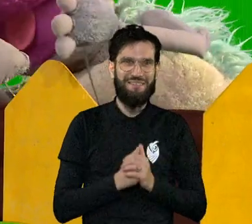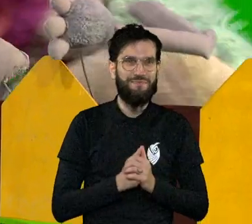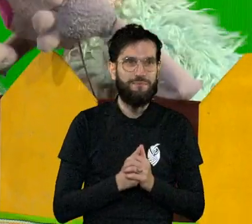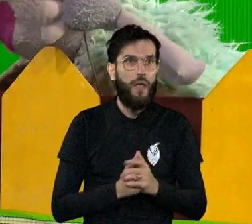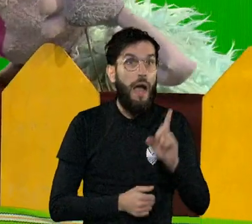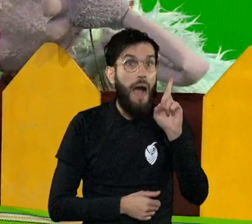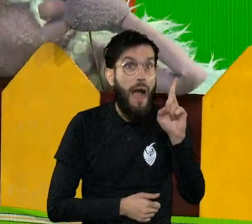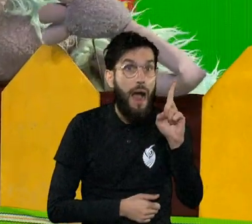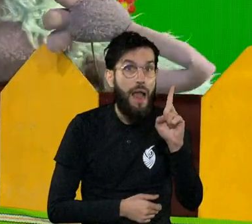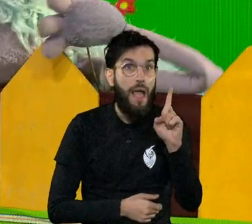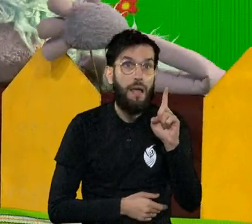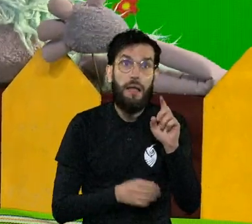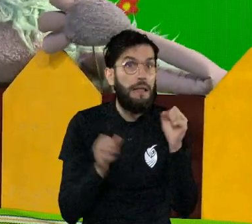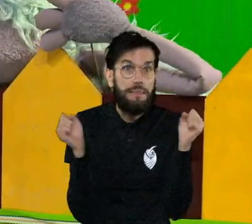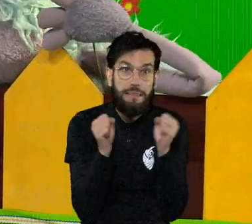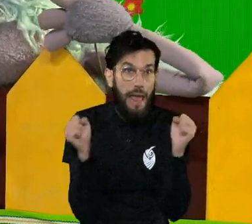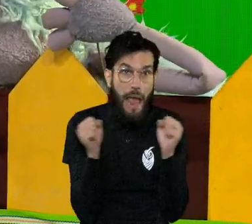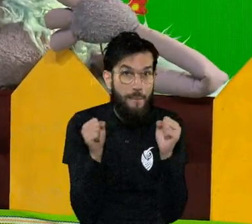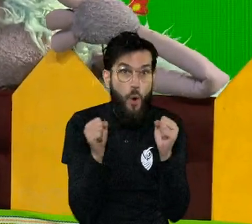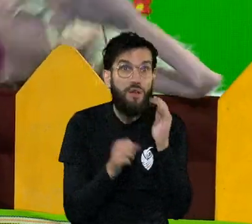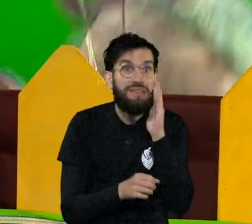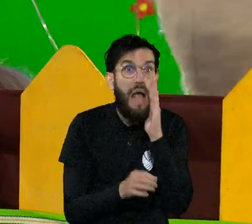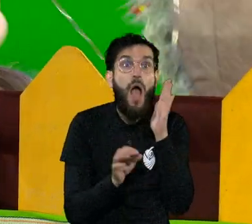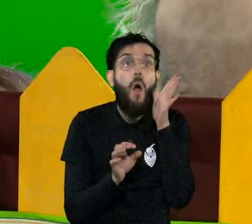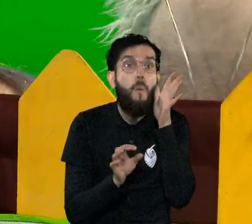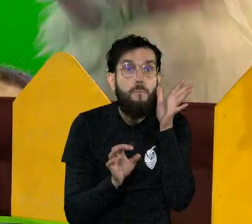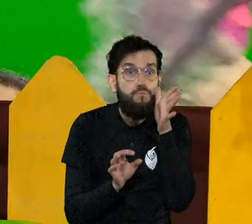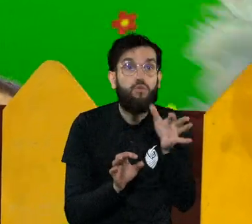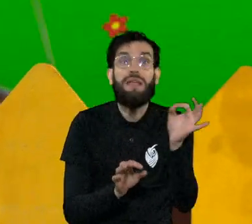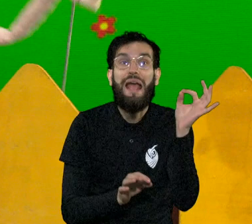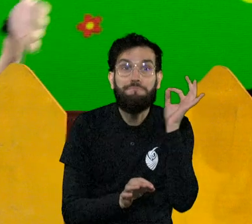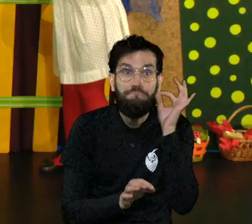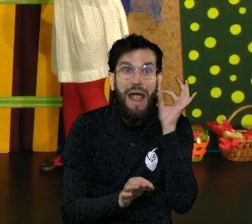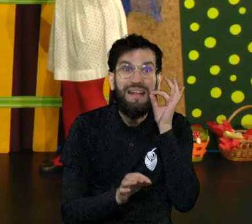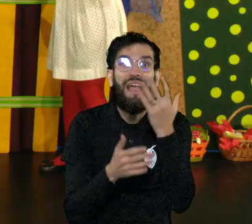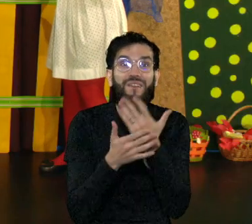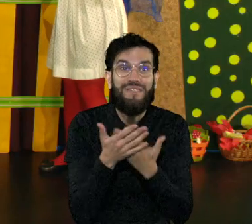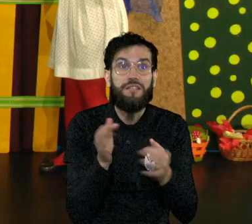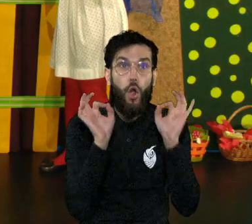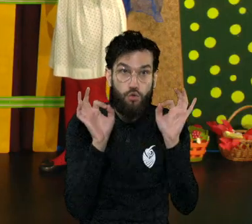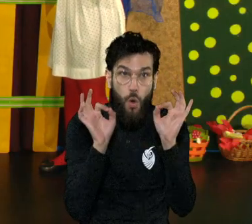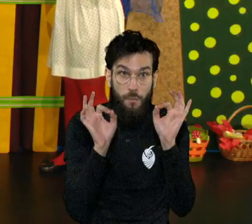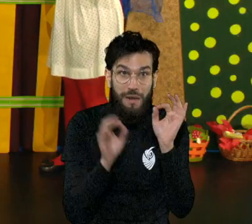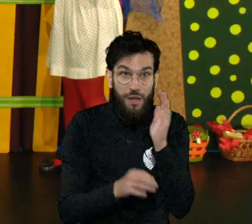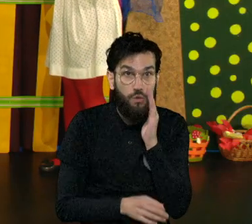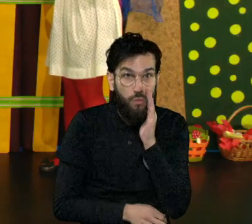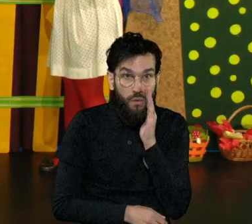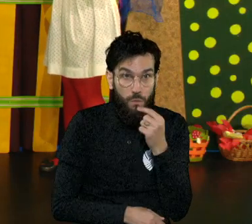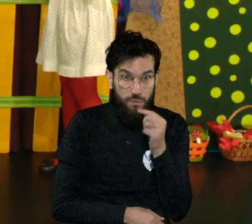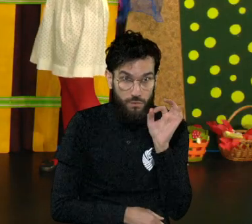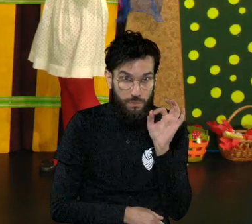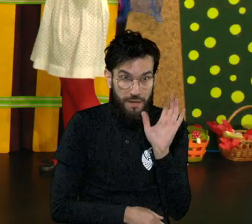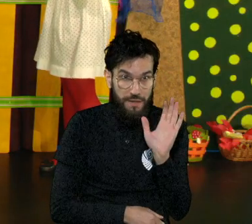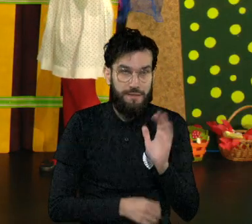Ale nebojte sa, deti. Skončí to dobre. Ako? Čo? Ale nič. Vyčkaj času ako husa